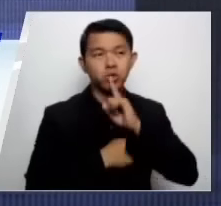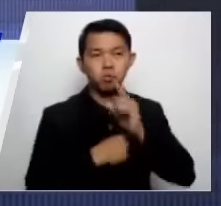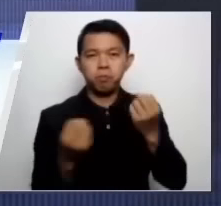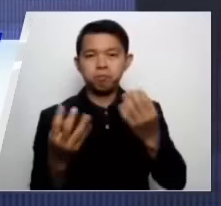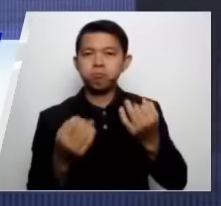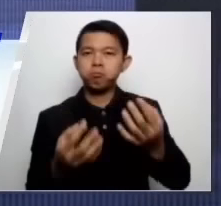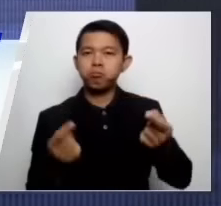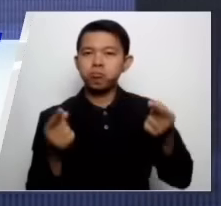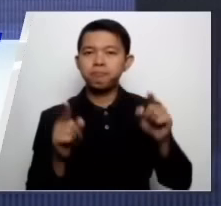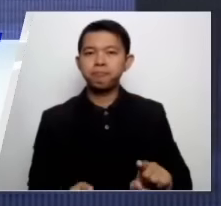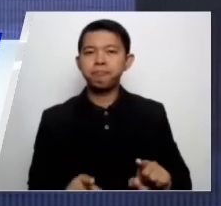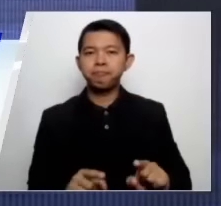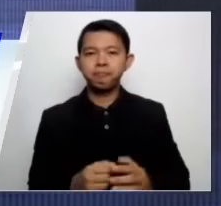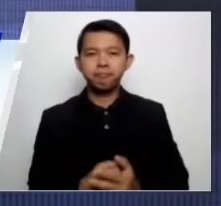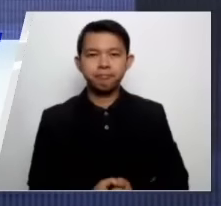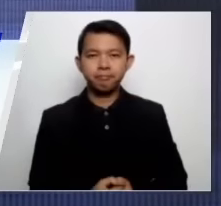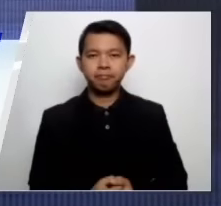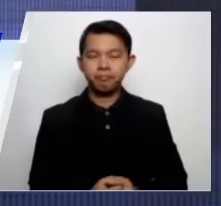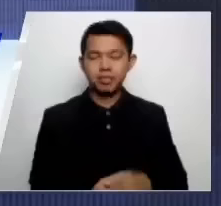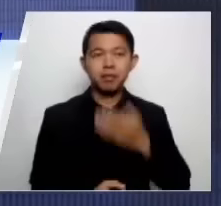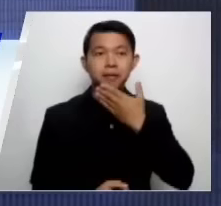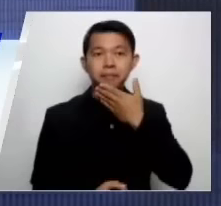at mas mainam na